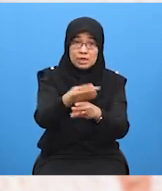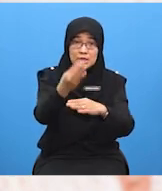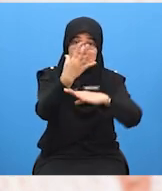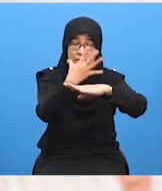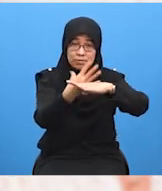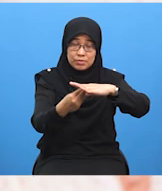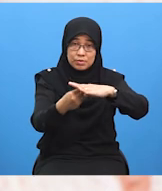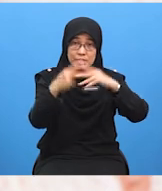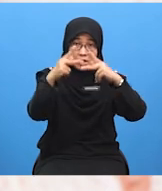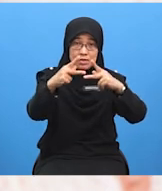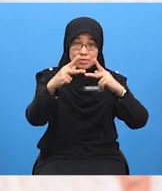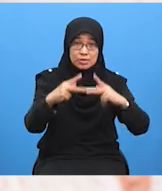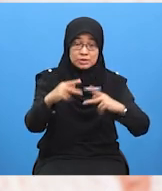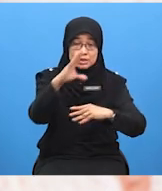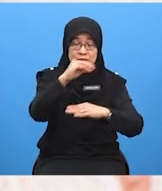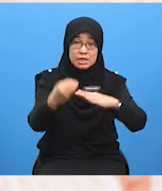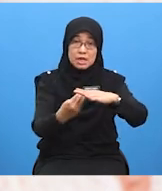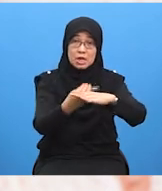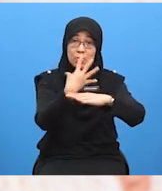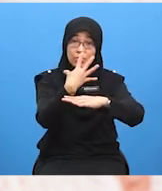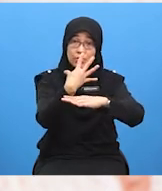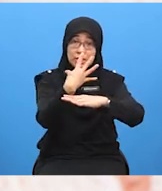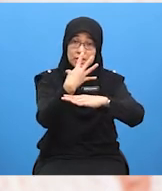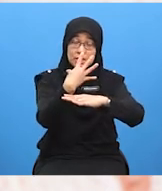proses dan output.